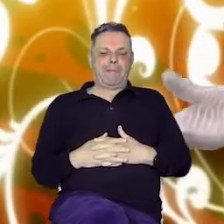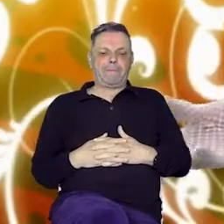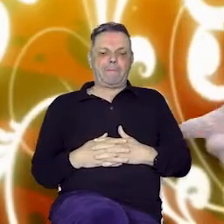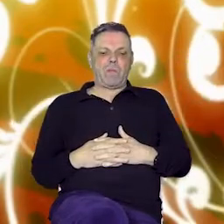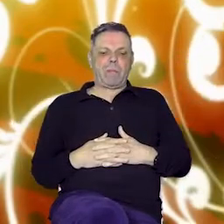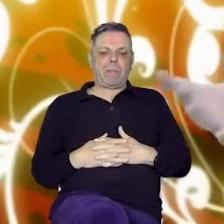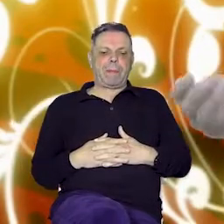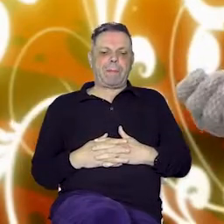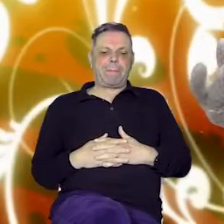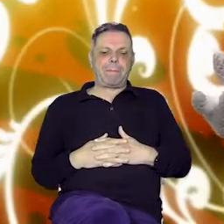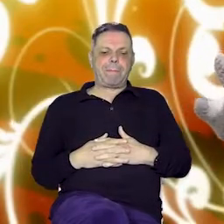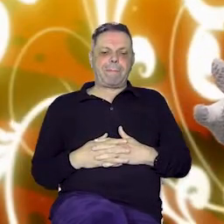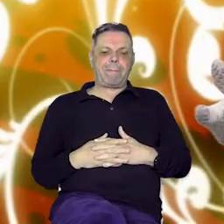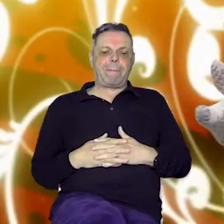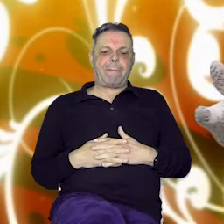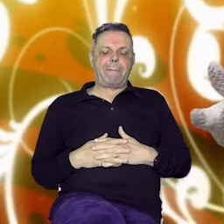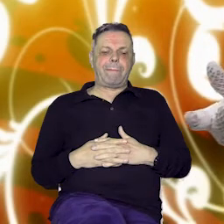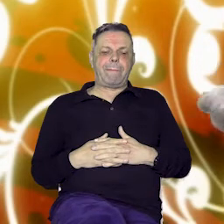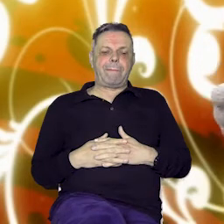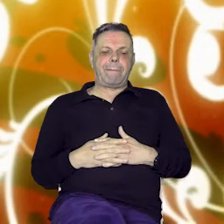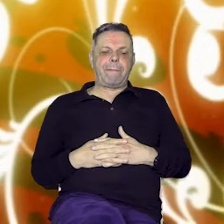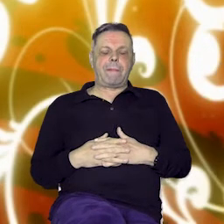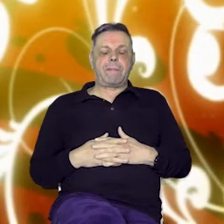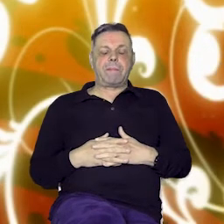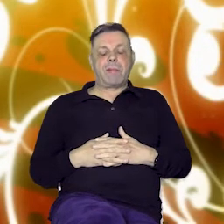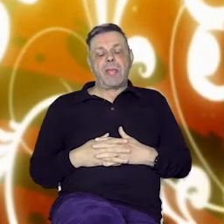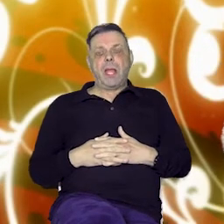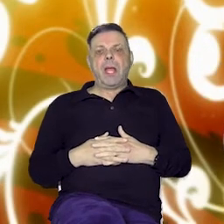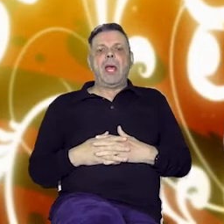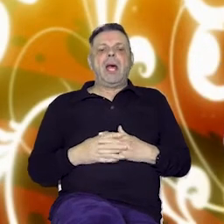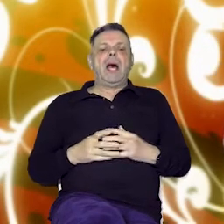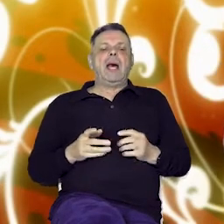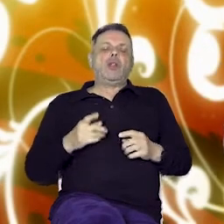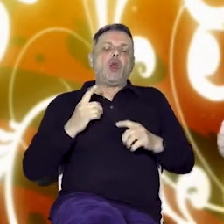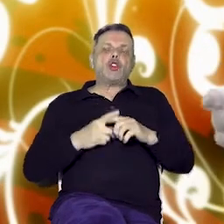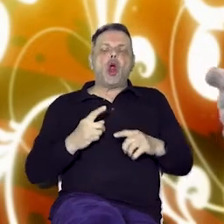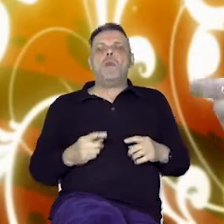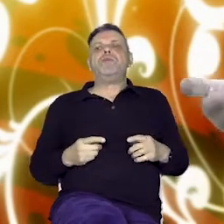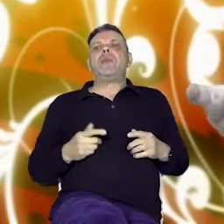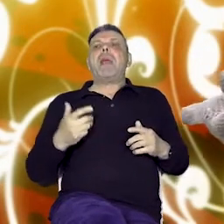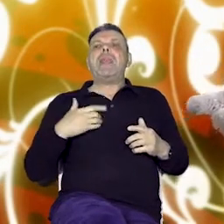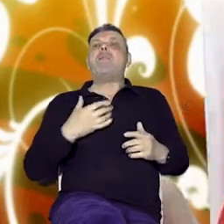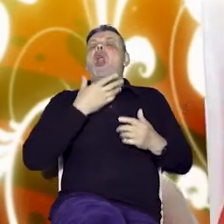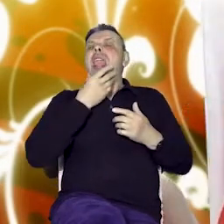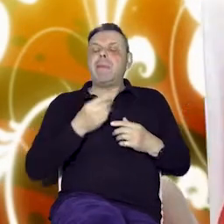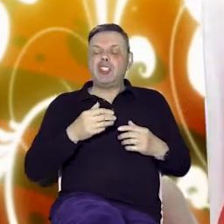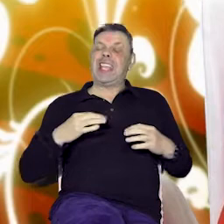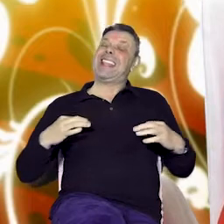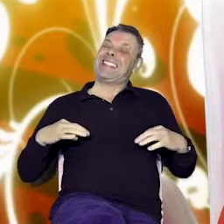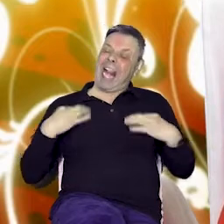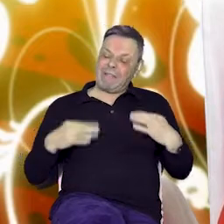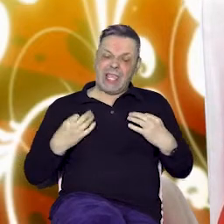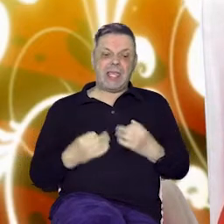emotivnih doživljaja, jel tako? Bubreg je... To su stvari lijepo rekli, da i ljepši smo. Među ostalim smo ljepši i zdraviji smo